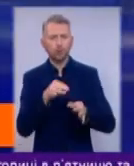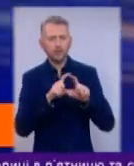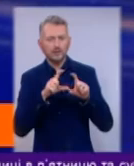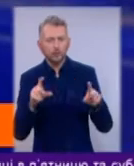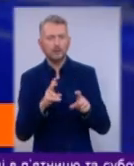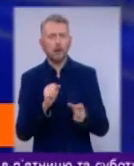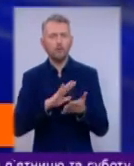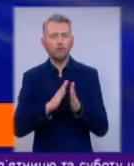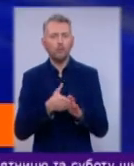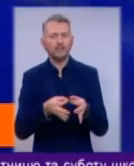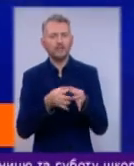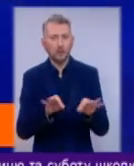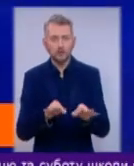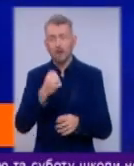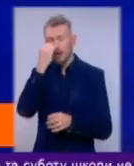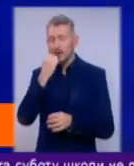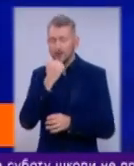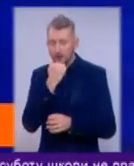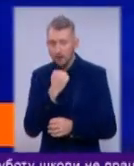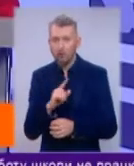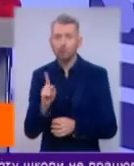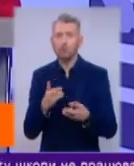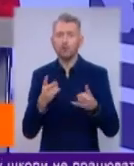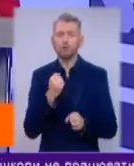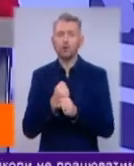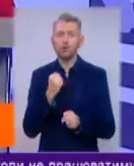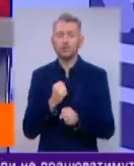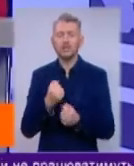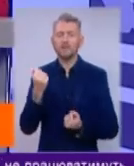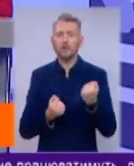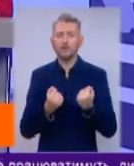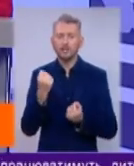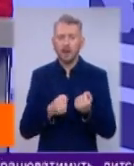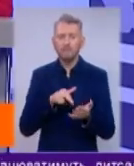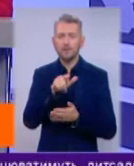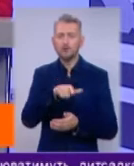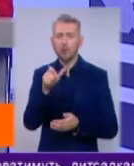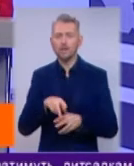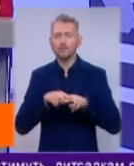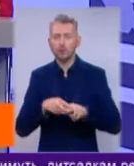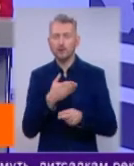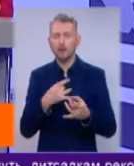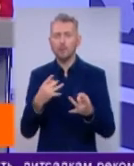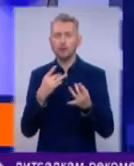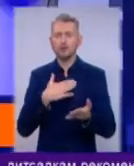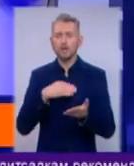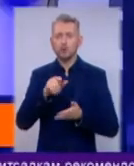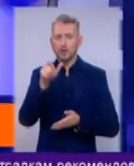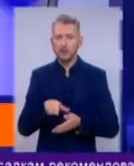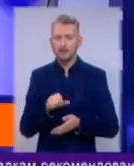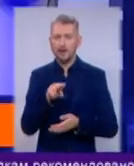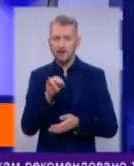і незаангажованості. Дякую вам, пане Олександре. Що потрібно робити водіям і пішоходам в столиці, нам розкаже наша журналістка